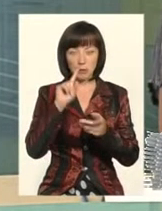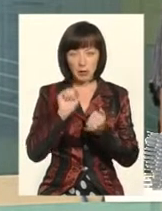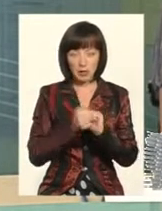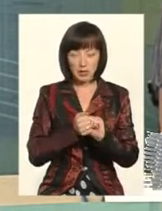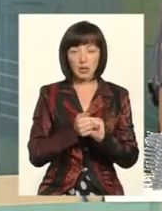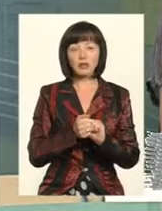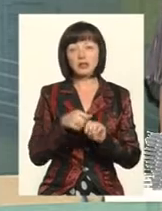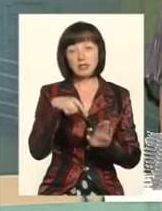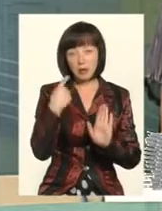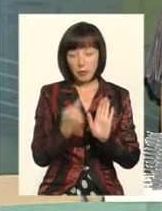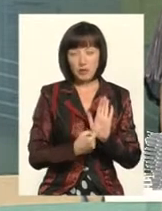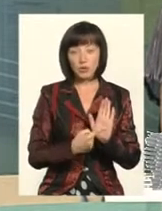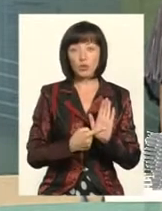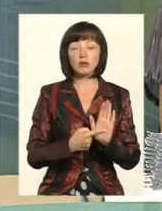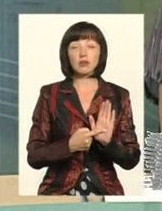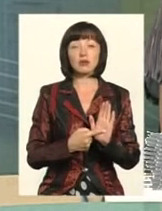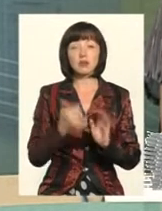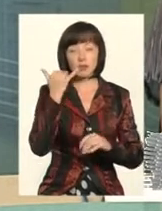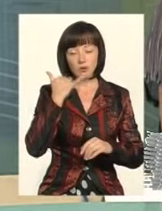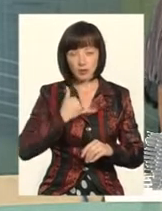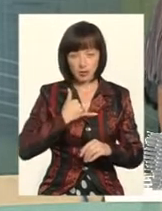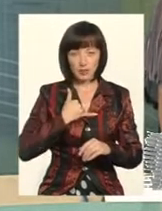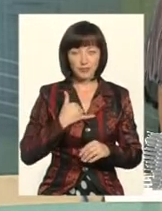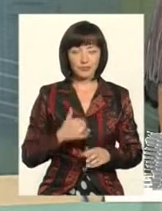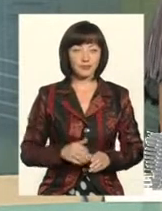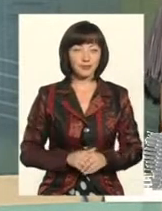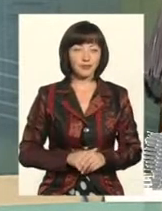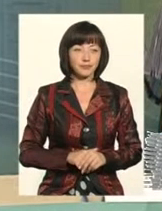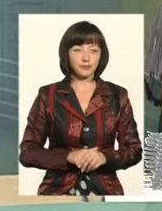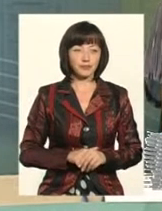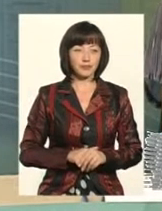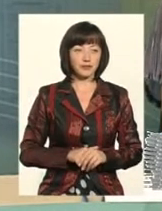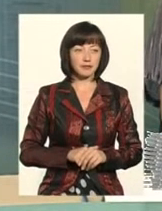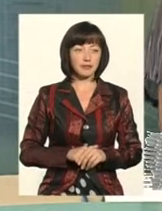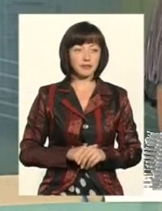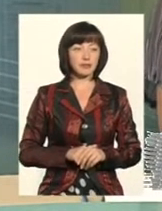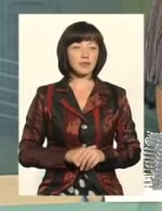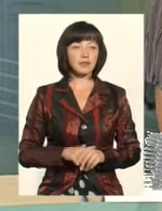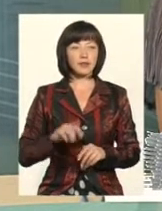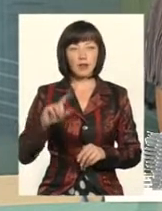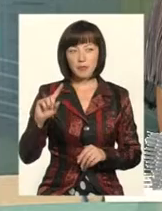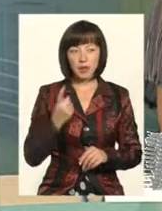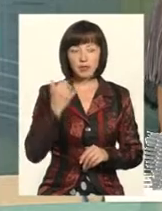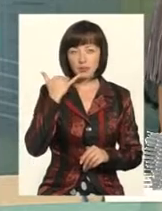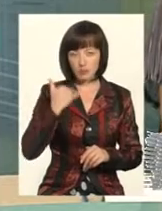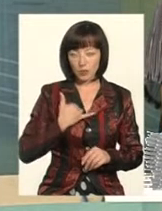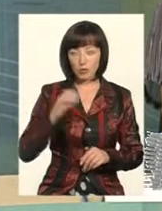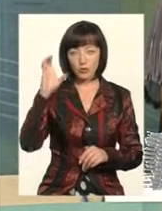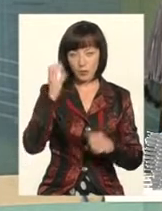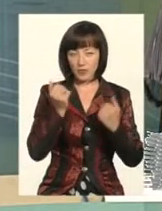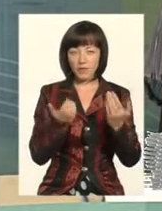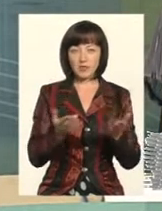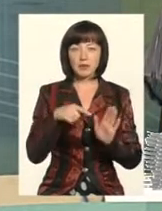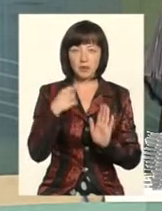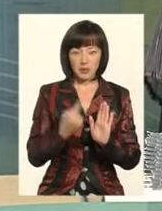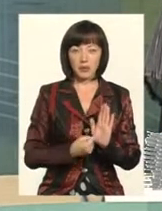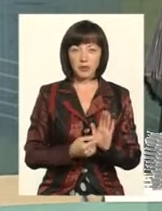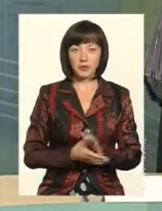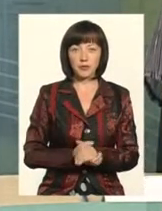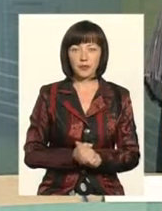його, ставте свої запитання за ним. 61 90 60. У нас є перший телефонний дзвіночок, слухаємо вас, ставте своє запитання.